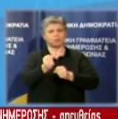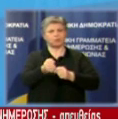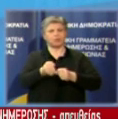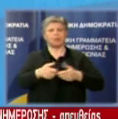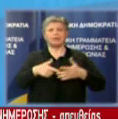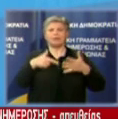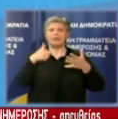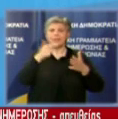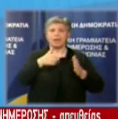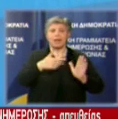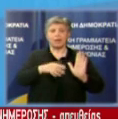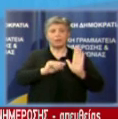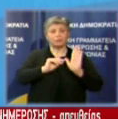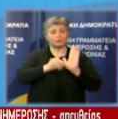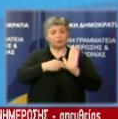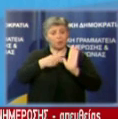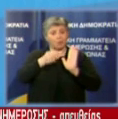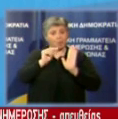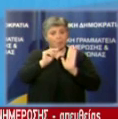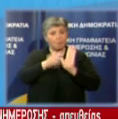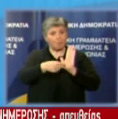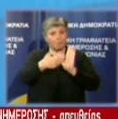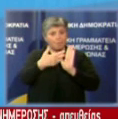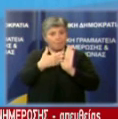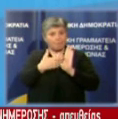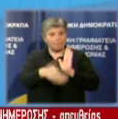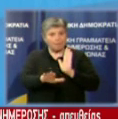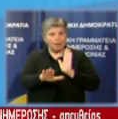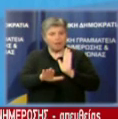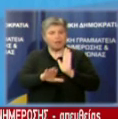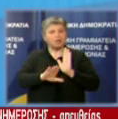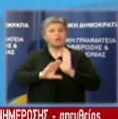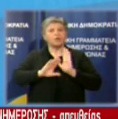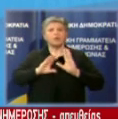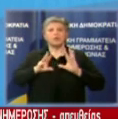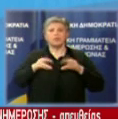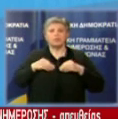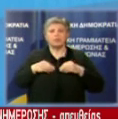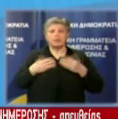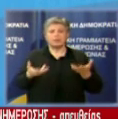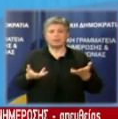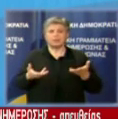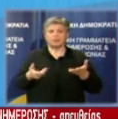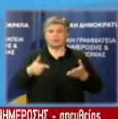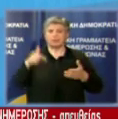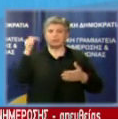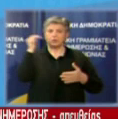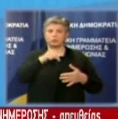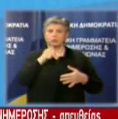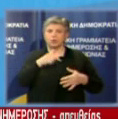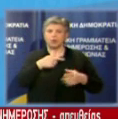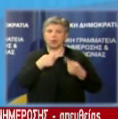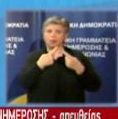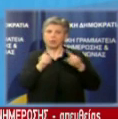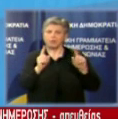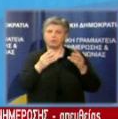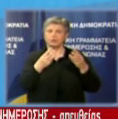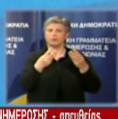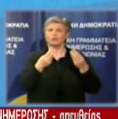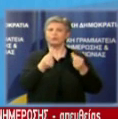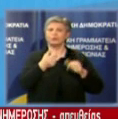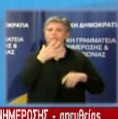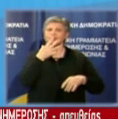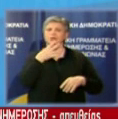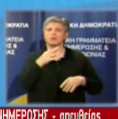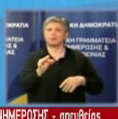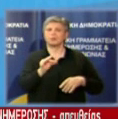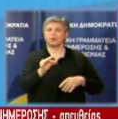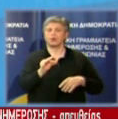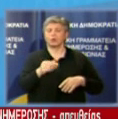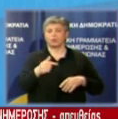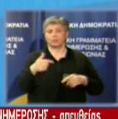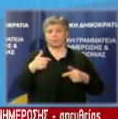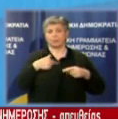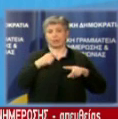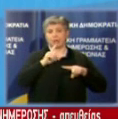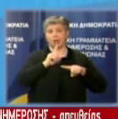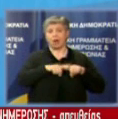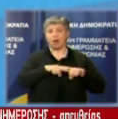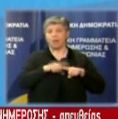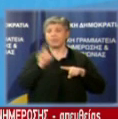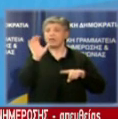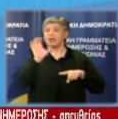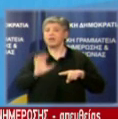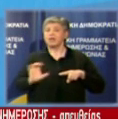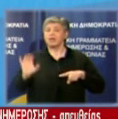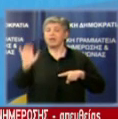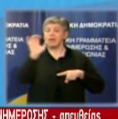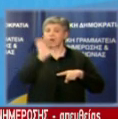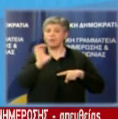τη συμφωνία την οποία από κοινού έχουμε αποδειχθεί το καλοκαίρι. Και από την πλευρά μας και από την πλευρά των Ευρωπαίων έγινε σαφές ότι θα κινηθούμε